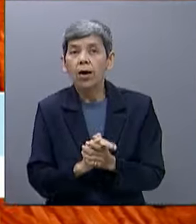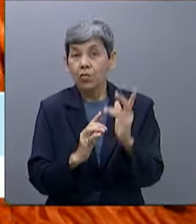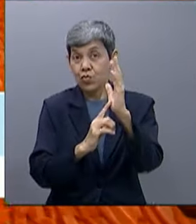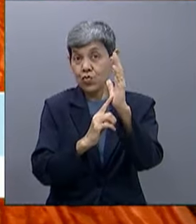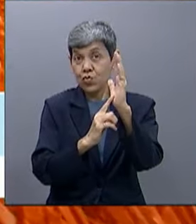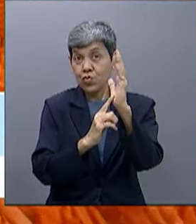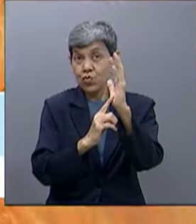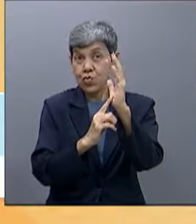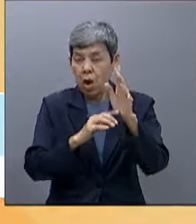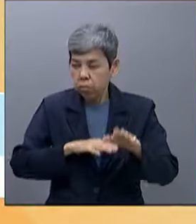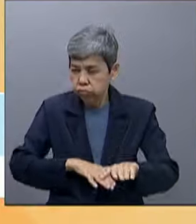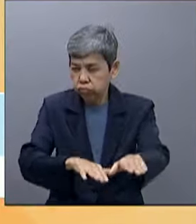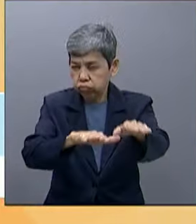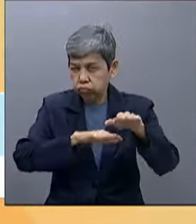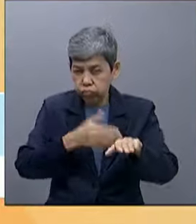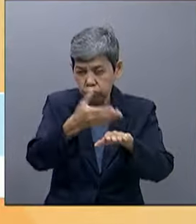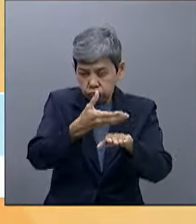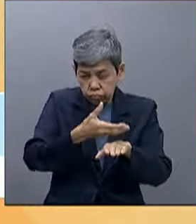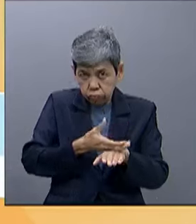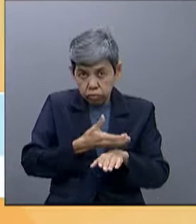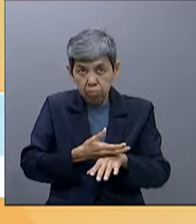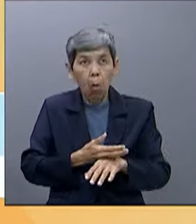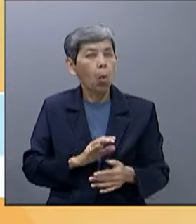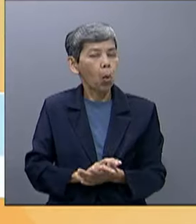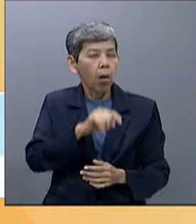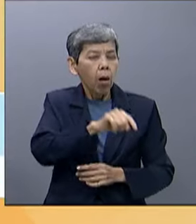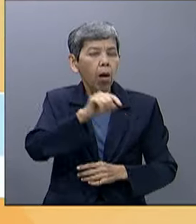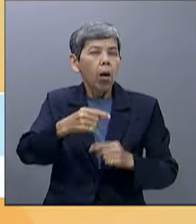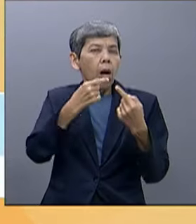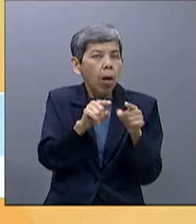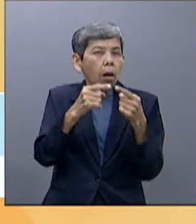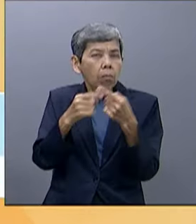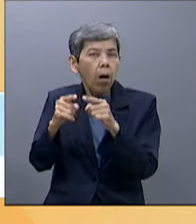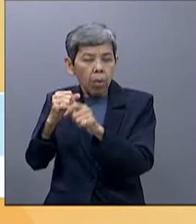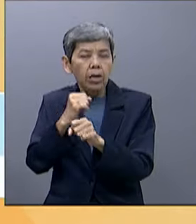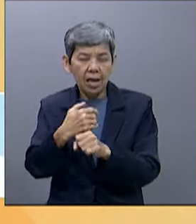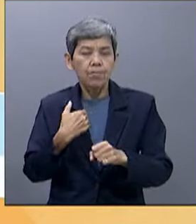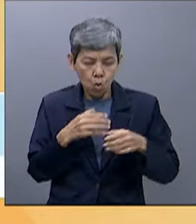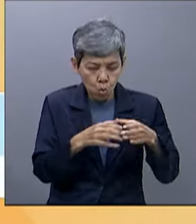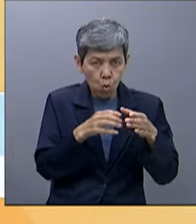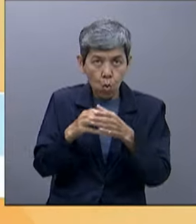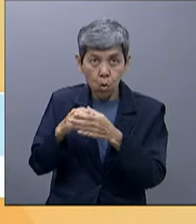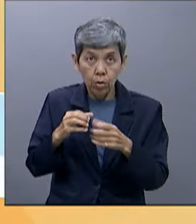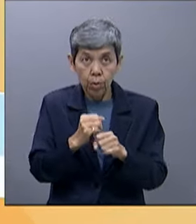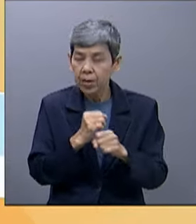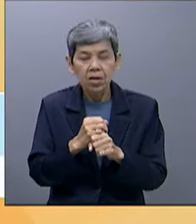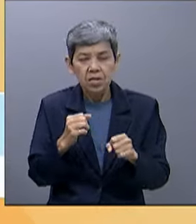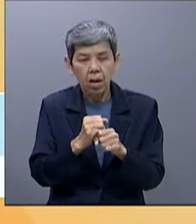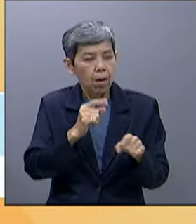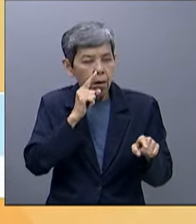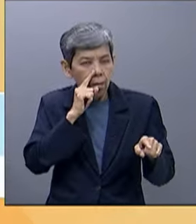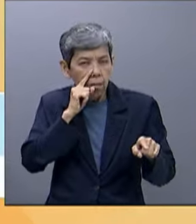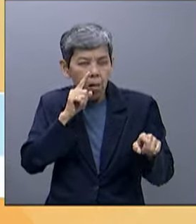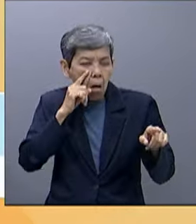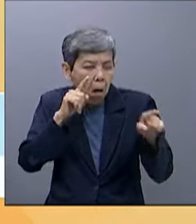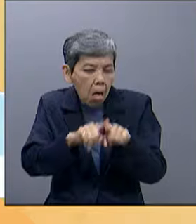ห่นะครับโดยเฉพาะขบวนแห่ปีนี้เราไม่มีซ้ำนะครับเรามีการทำเวิร์กช็อปนะครับแต่ละเพลงนะครับไม่มีการซ้ำกัน ไม่เหมือนกันเลย ไม่เ